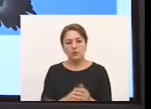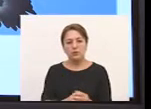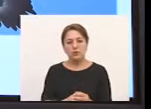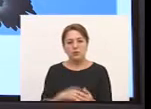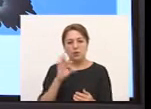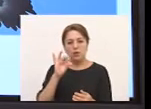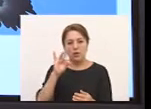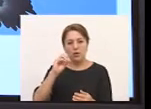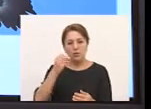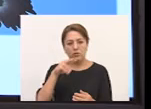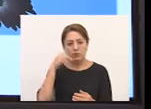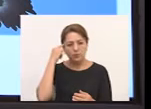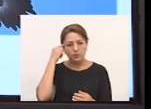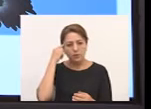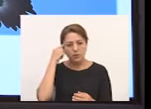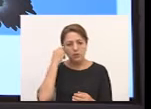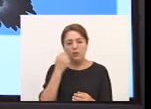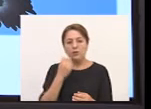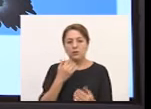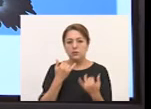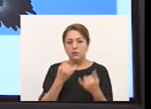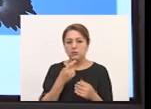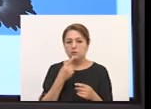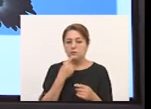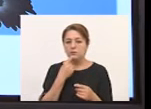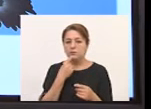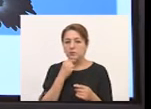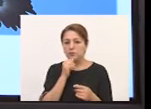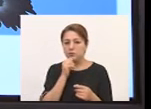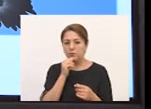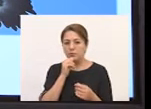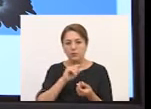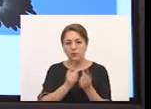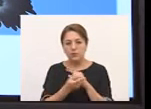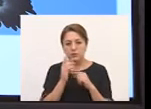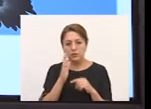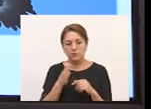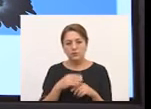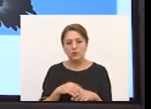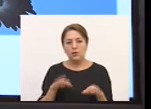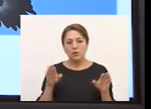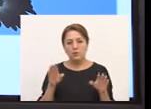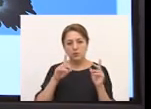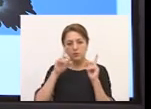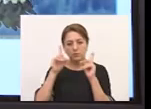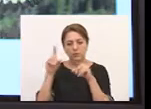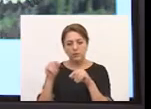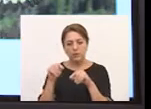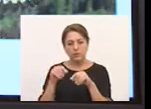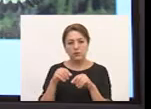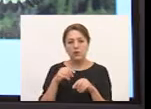Орел подумал: «Давай попробуем и мы питаться тем же». «Хорошо». Полетели орел да